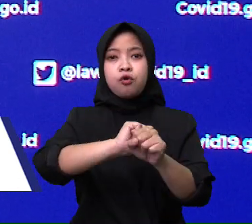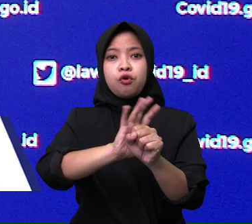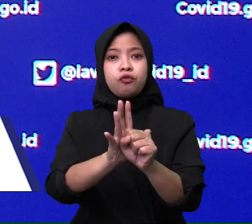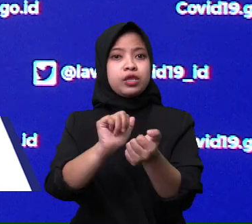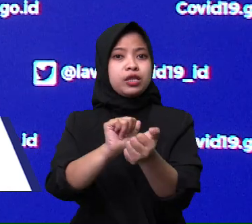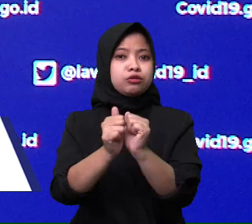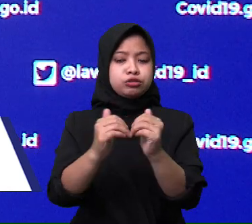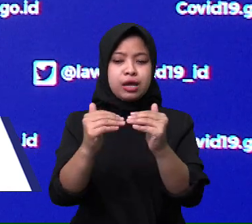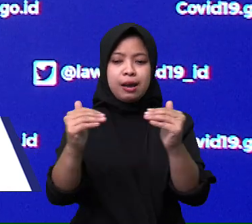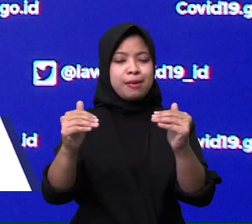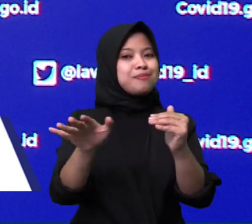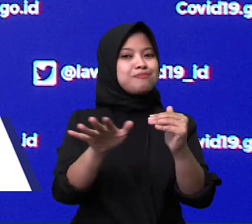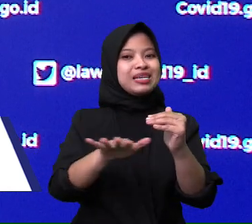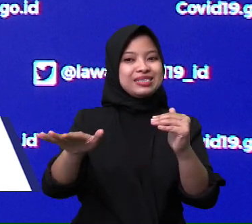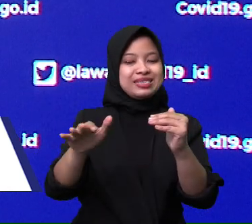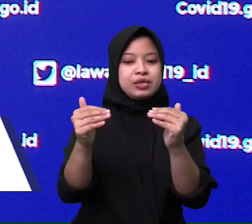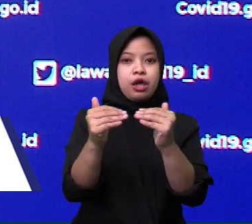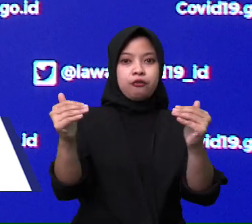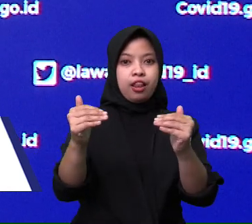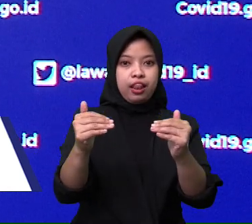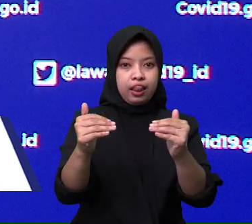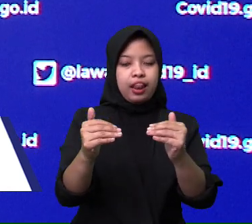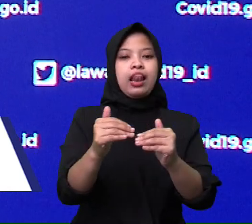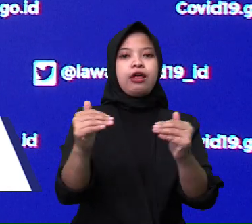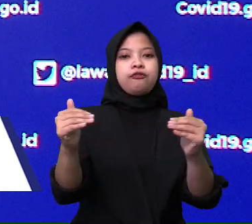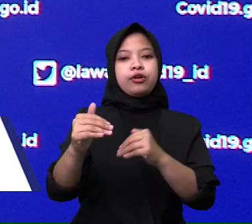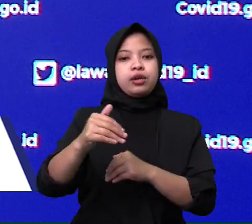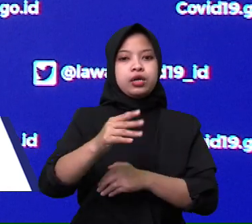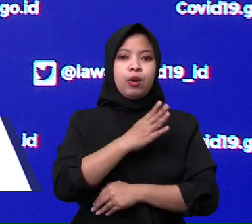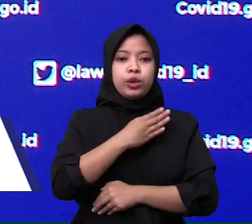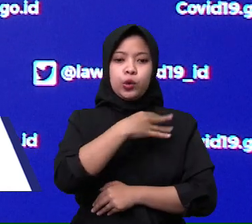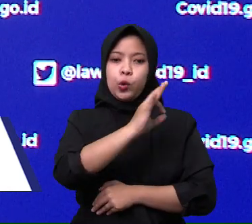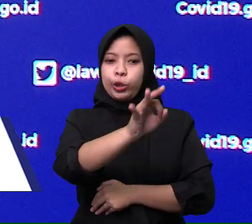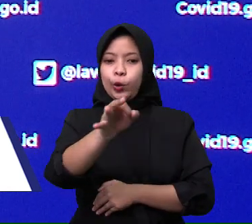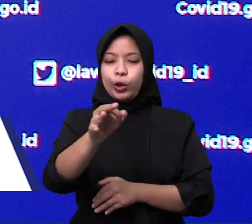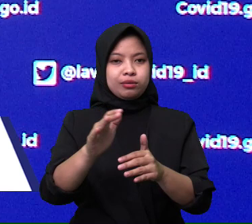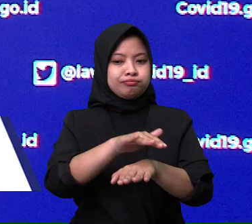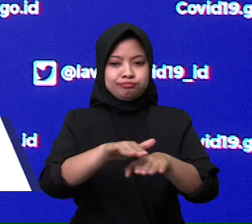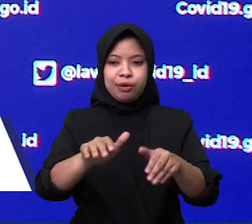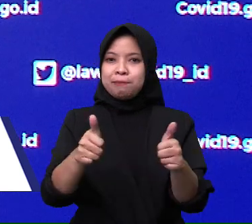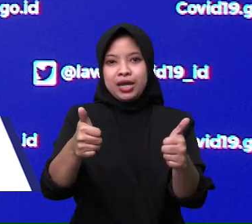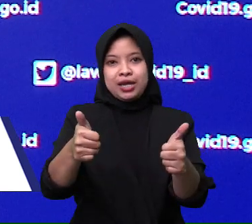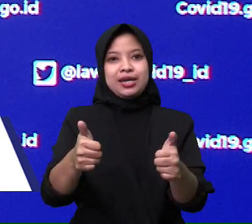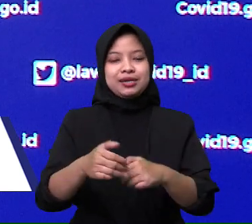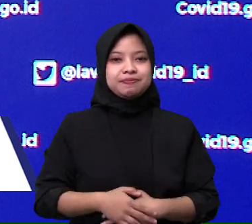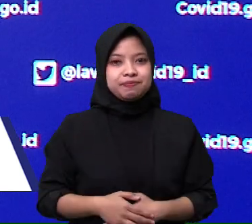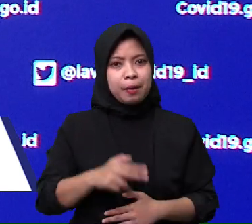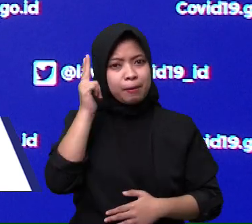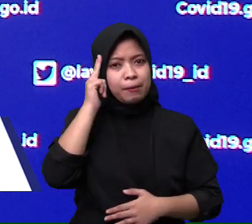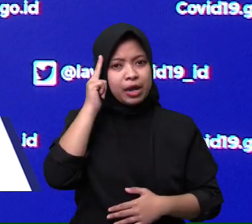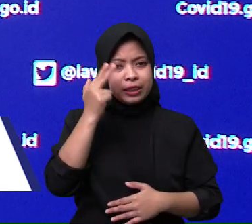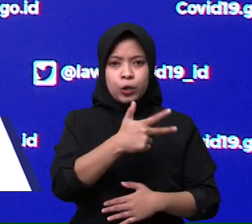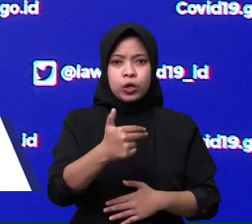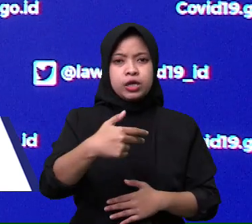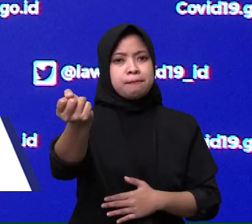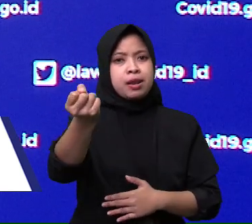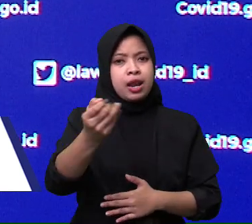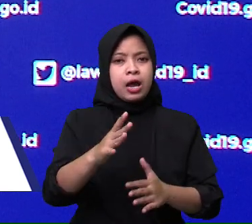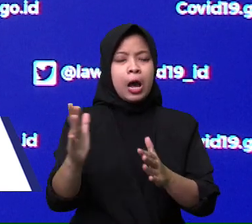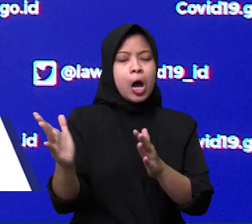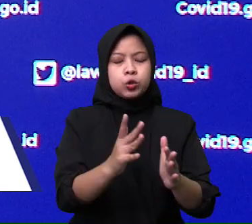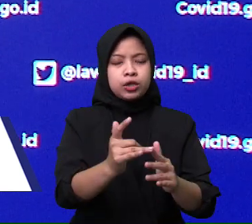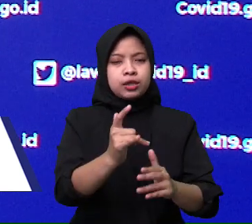terus terkendali dan level kabupaten kota di Indonesia terus membaik, pemerintah Indonesia menyatakan tetap melakukan